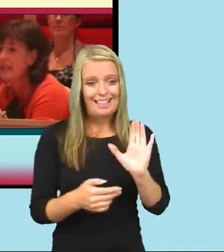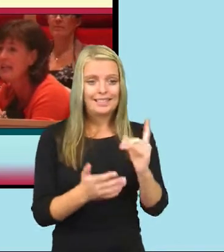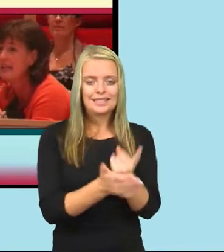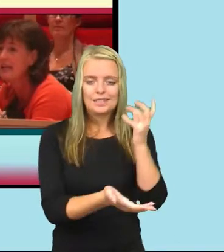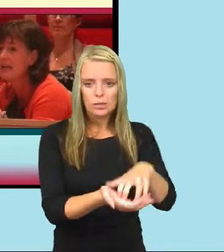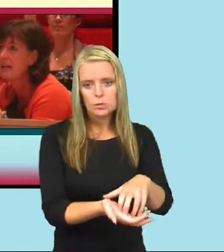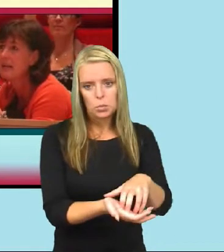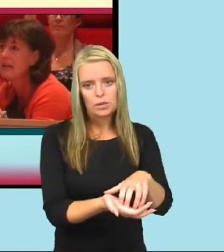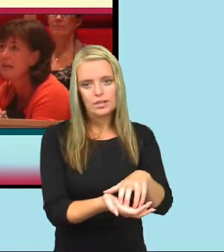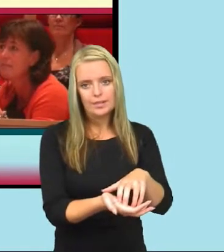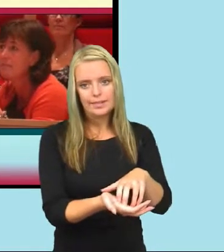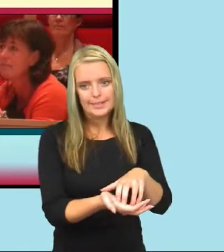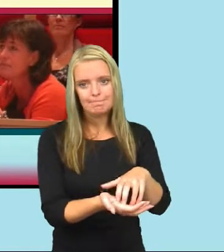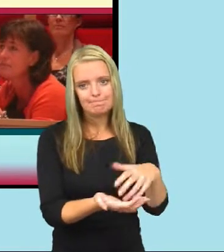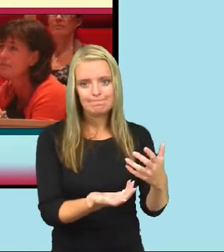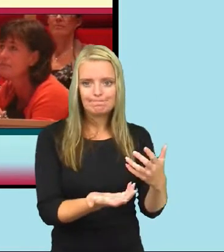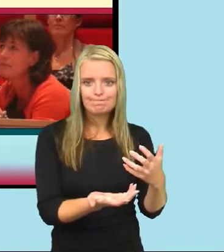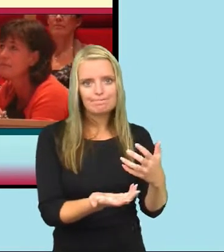situationen